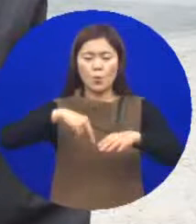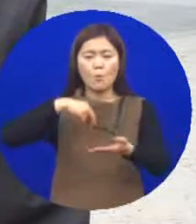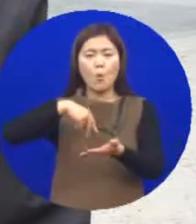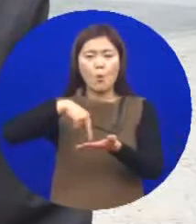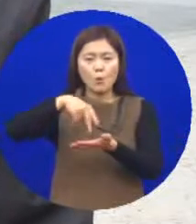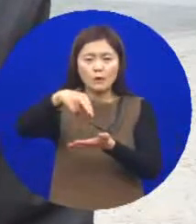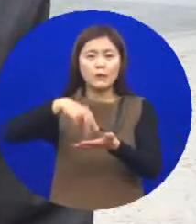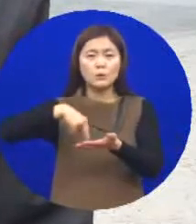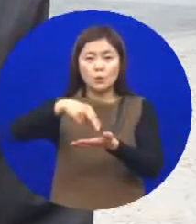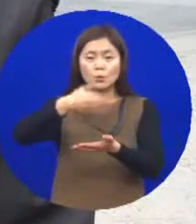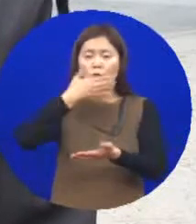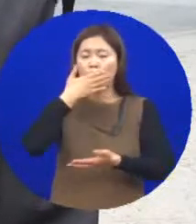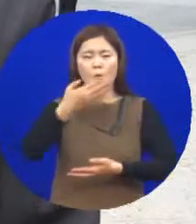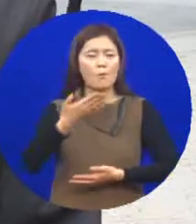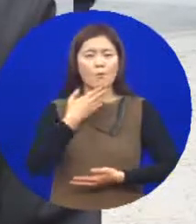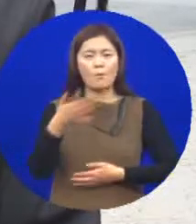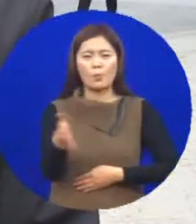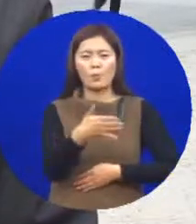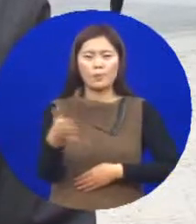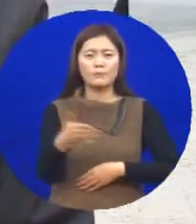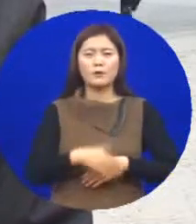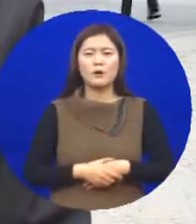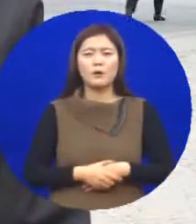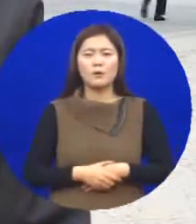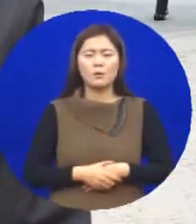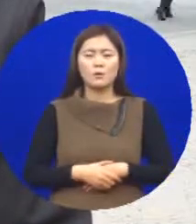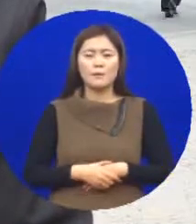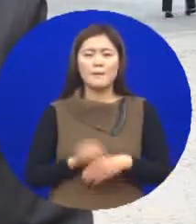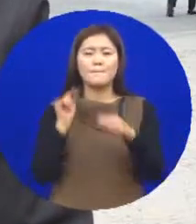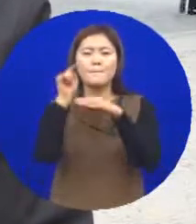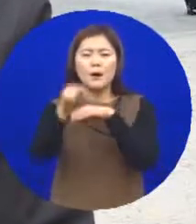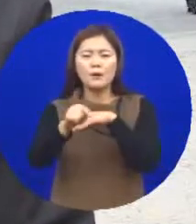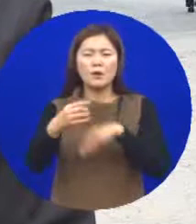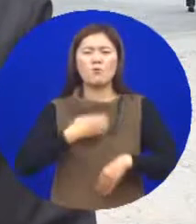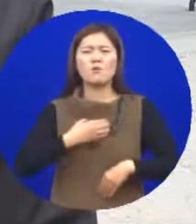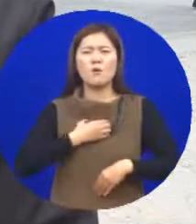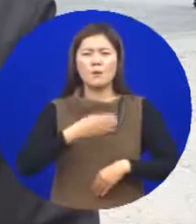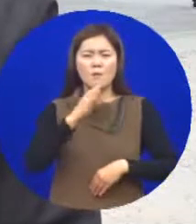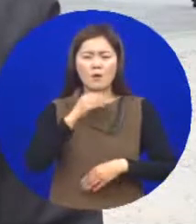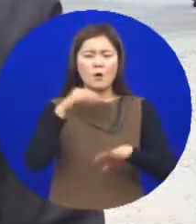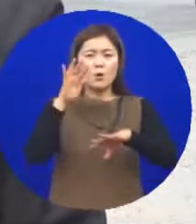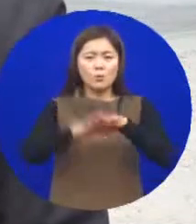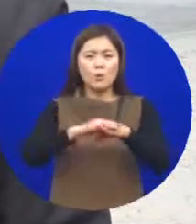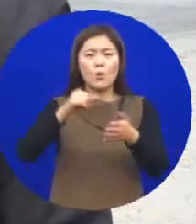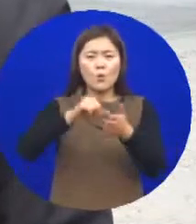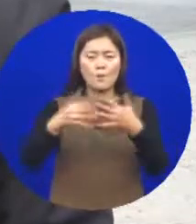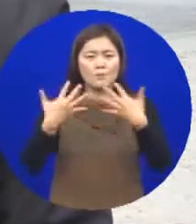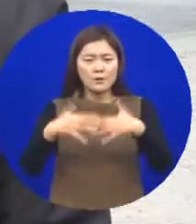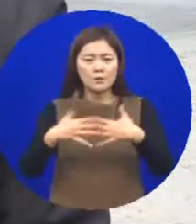뭐야 그 인도 그것도 없는 상태에 차가 다니니까 노인네들이 바깥을 나오질 못했어요. 위험해. 농기에도